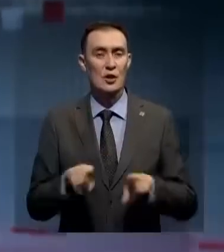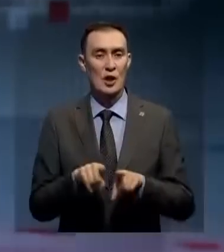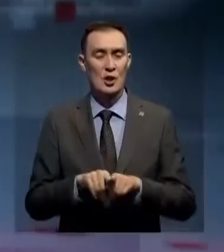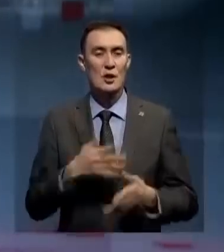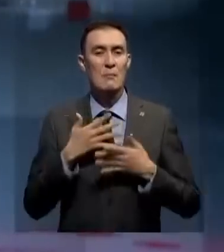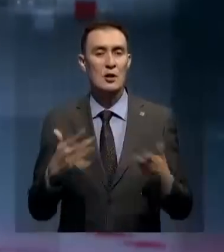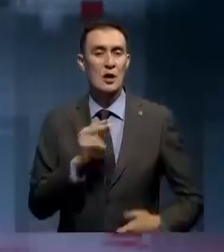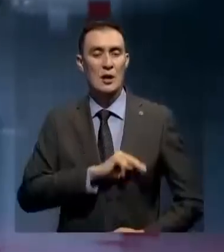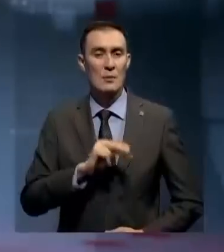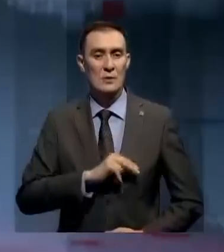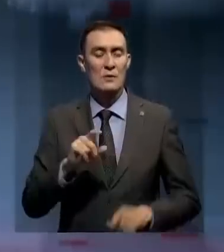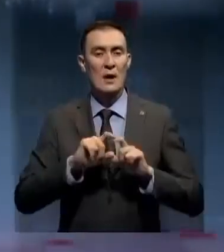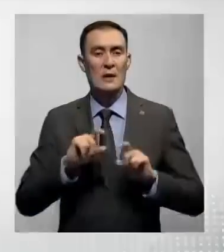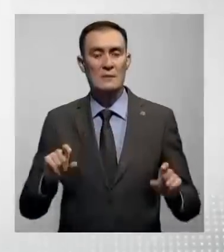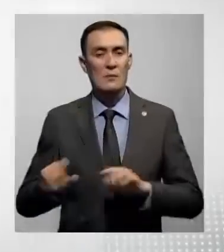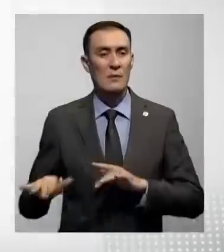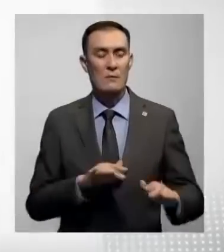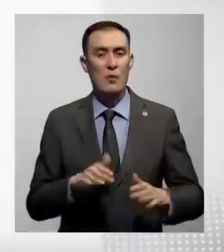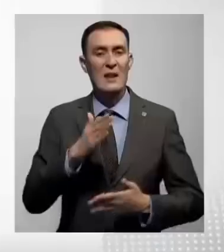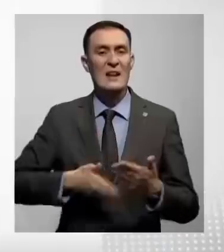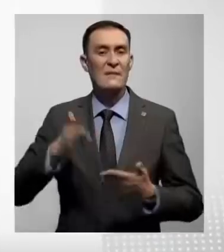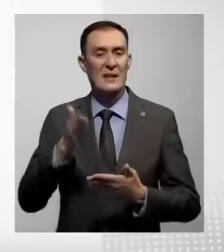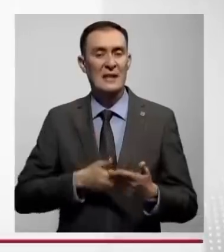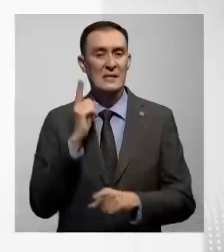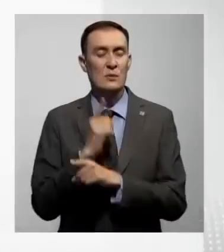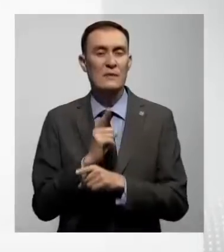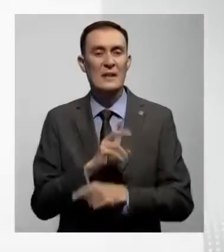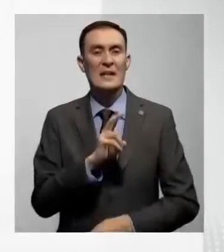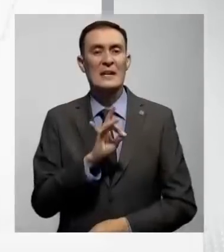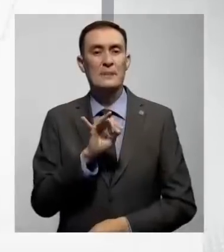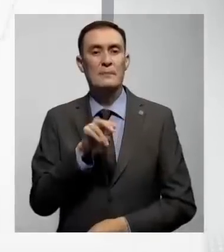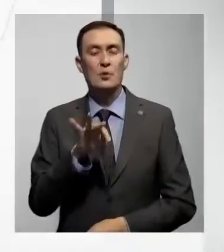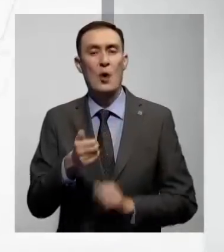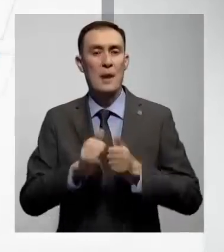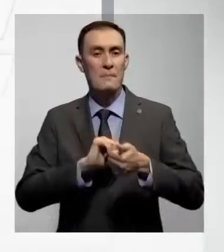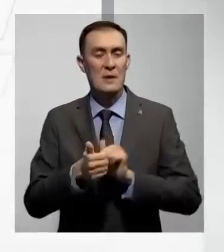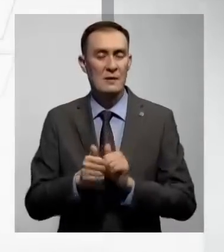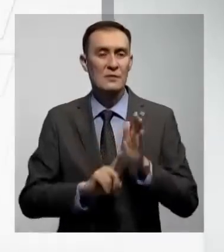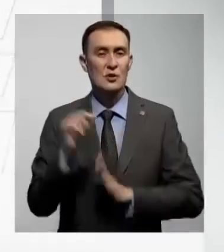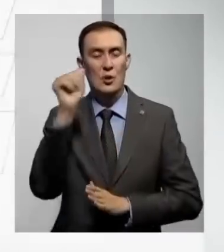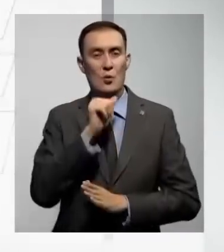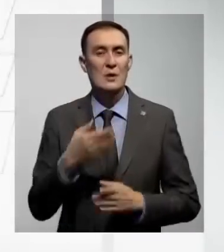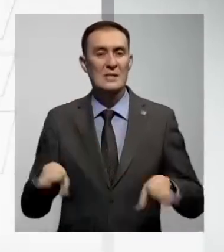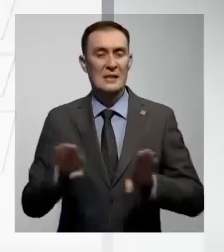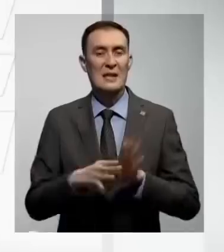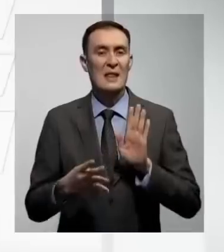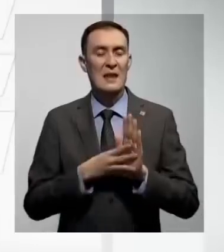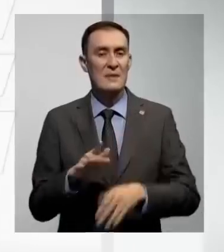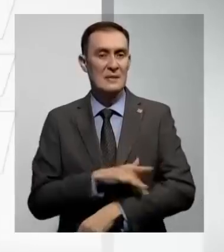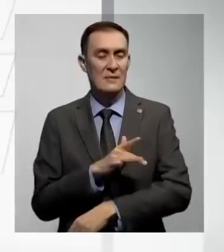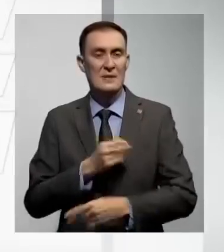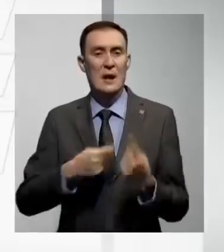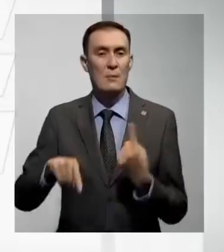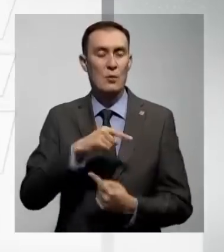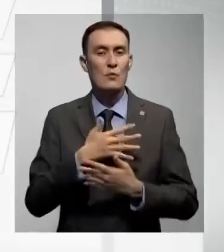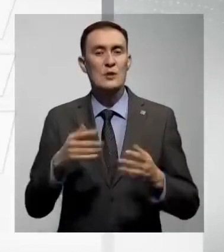этого, большая работа агентством проведена по ликвидации незаконных криптообменников. С начала года закрыто 9 сервисов с оборотом